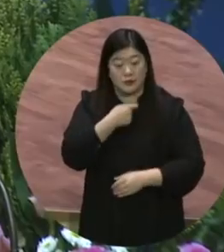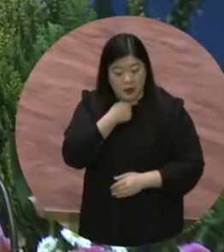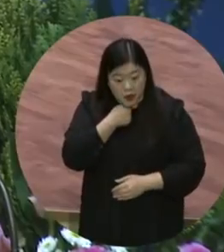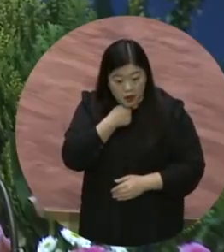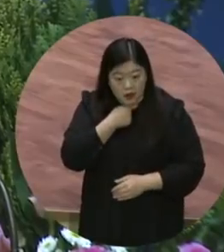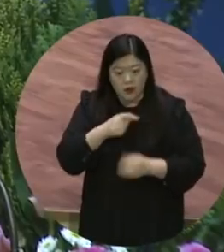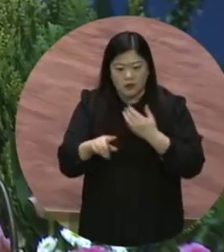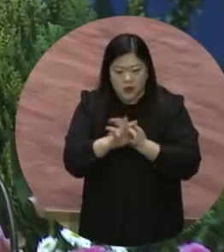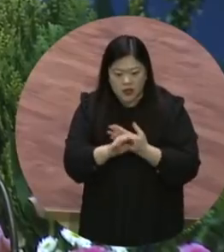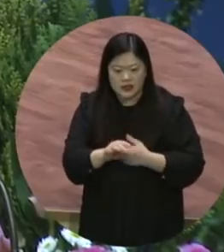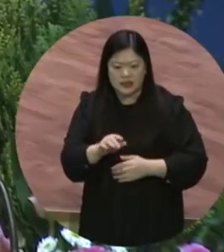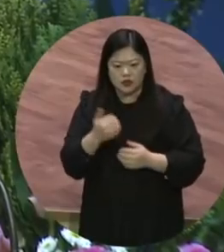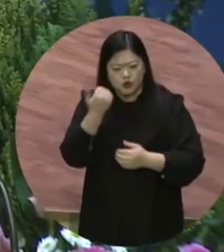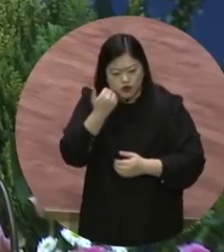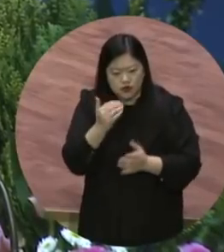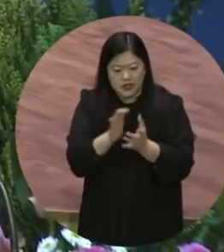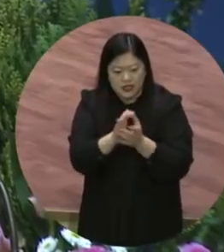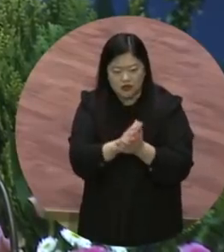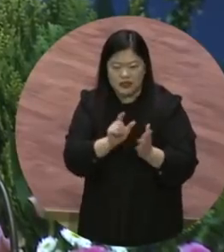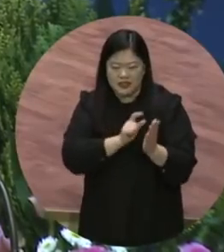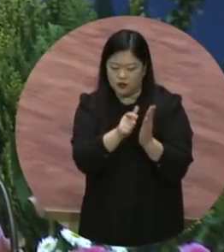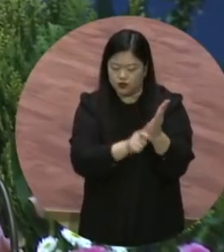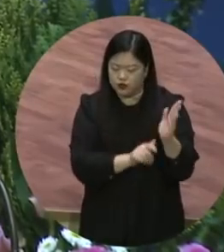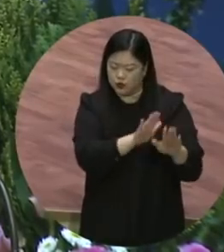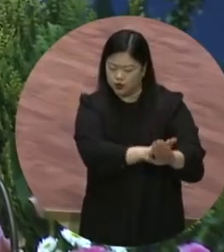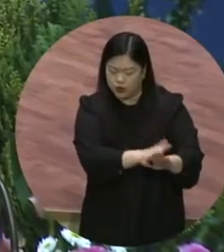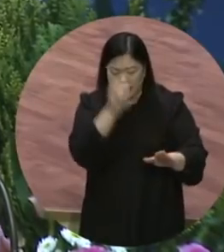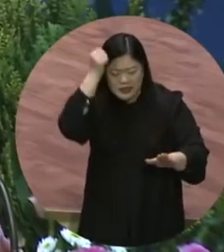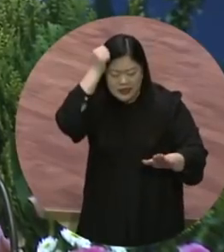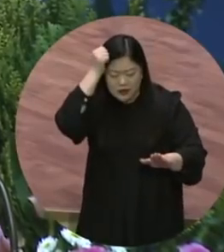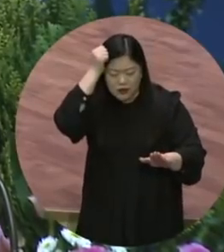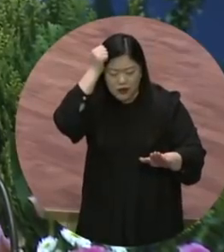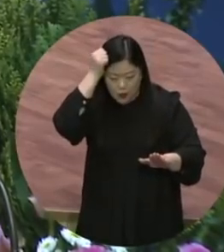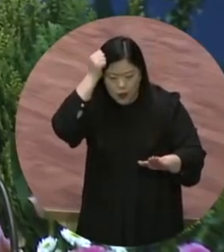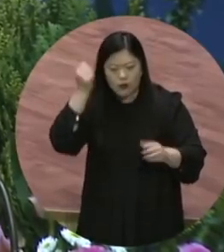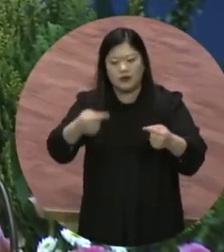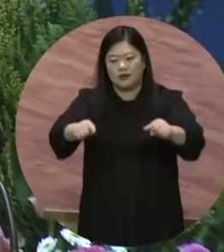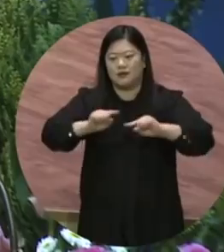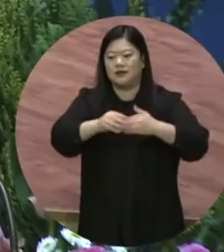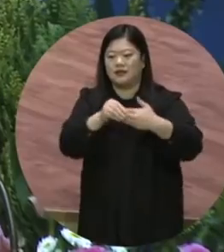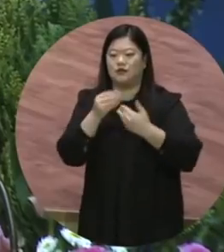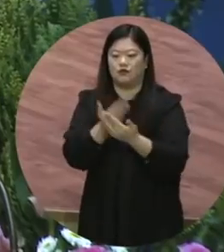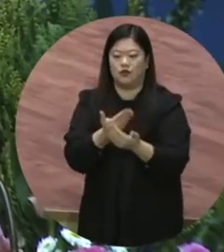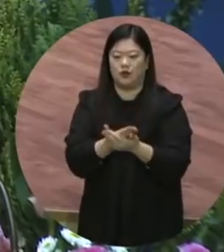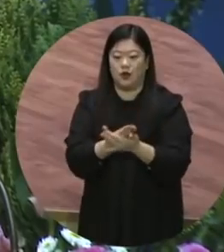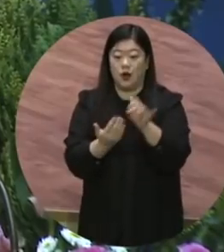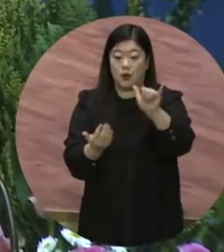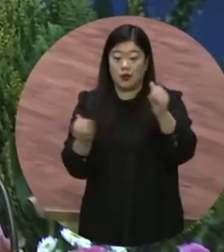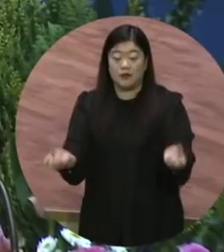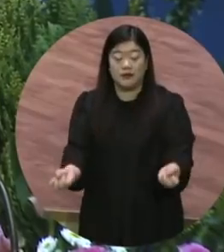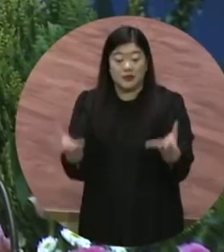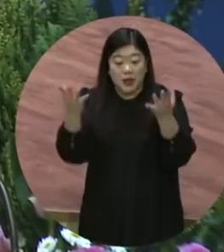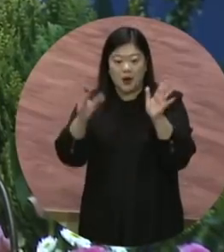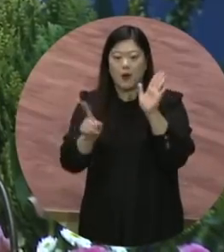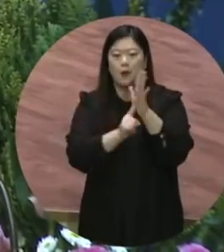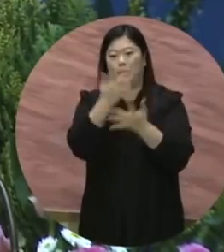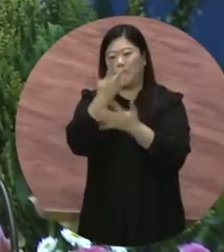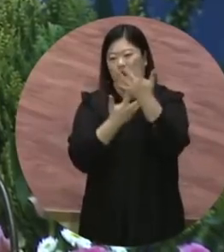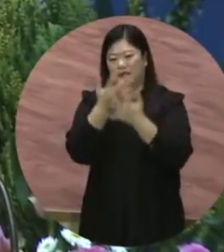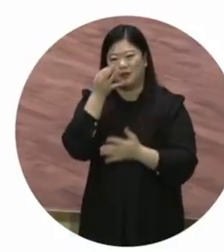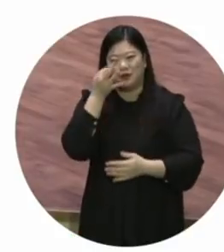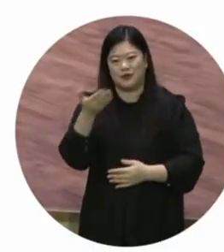청소년과 주민들을 위한 문화축제로 진행이 되어집니다. Y 페스티벌 홍보 영상을 시청하도록